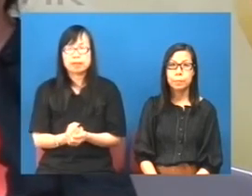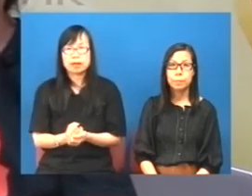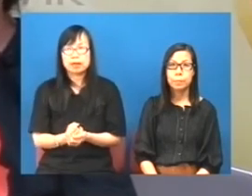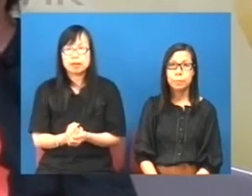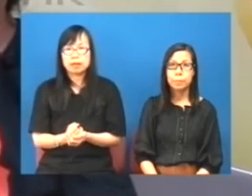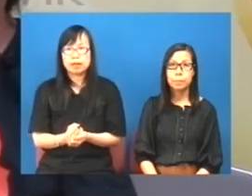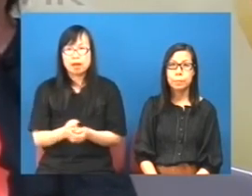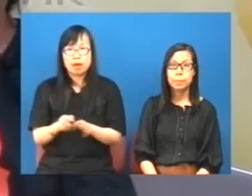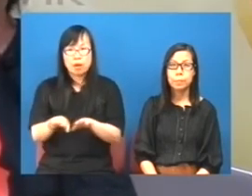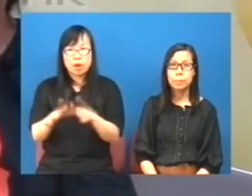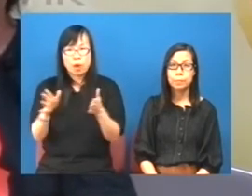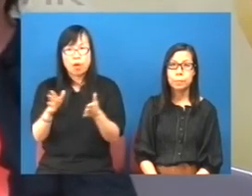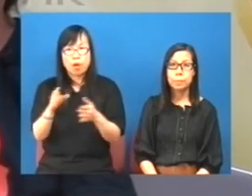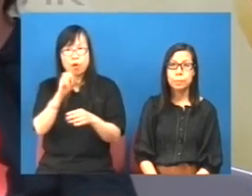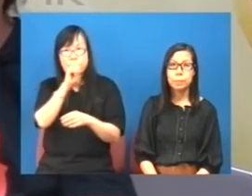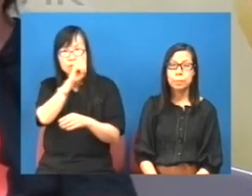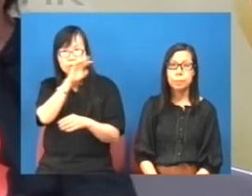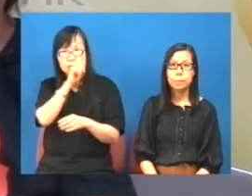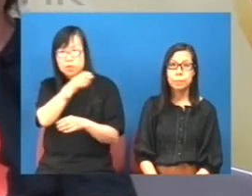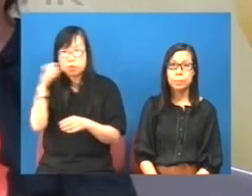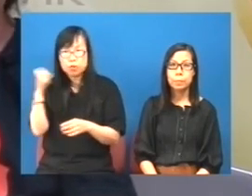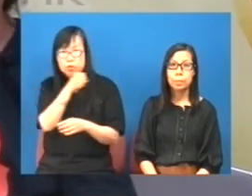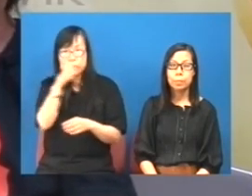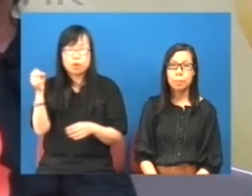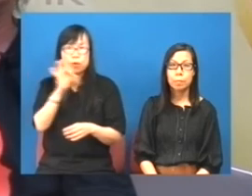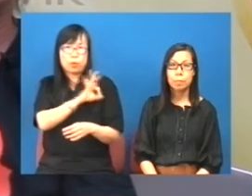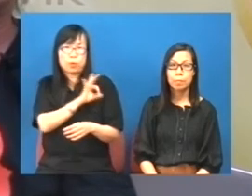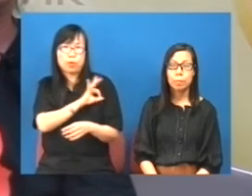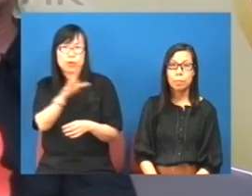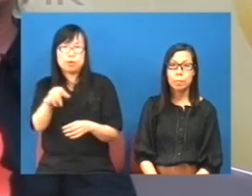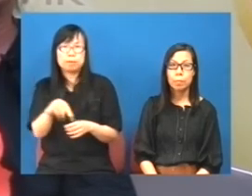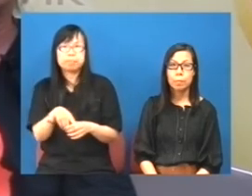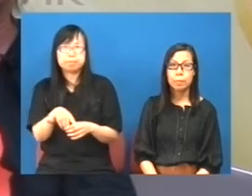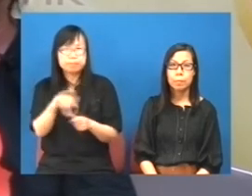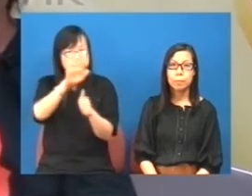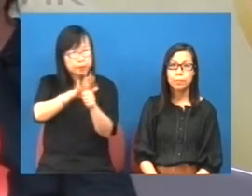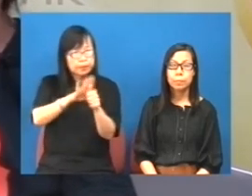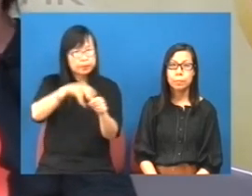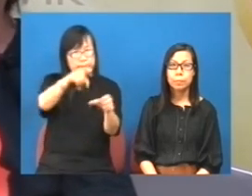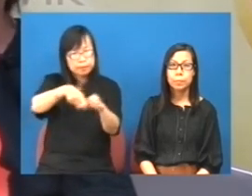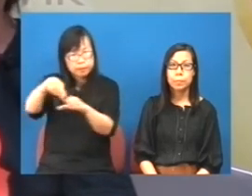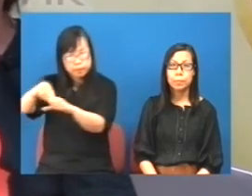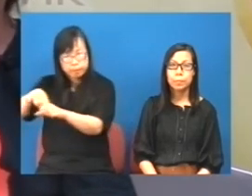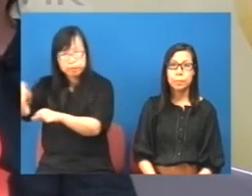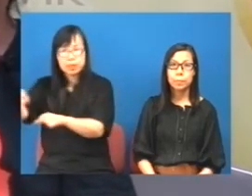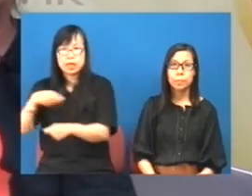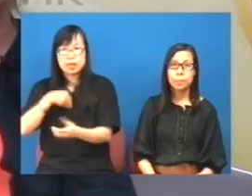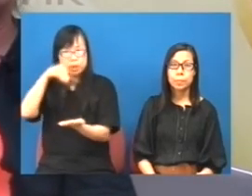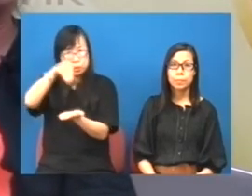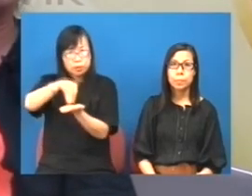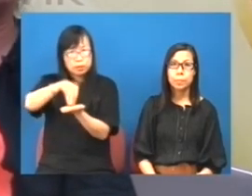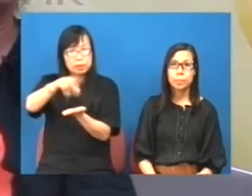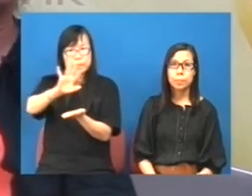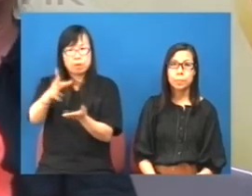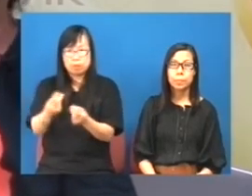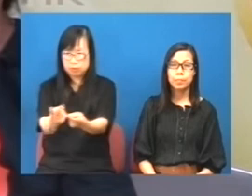開演唱會固然是維持收入的一個方法當然你要規定開演唱會